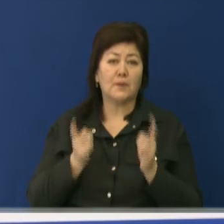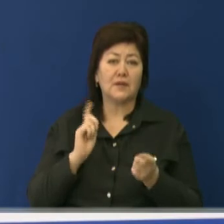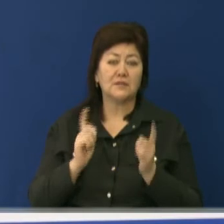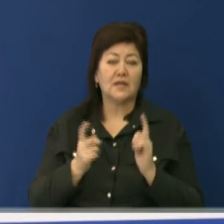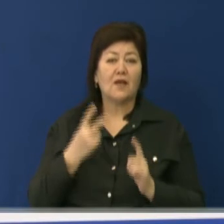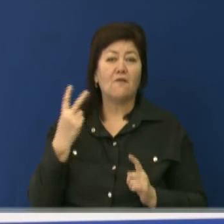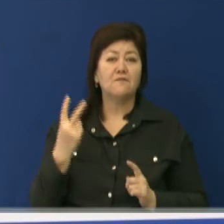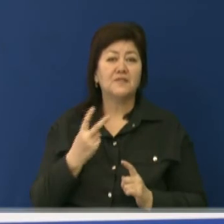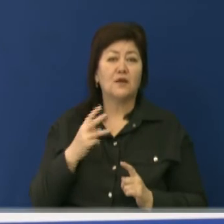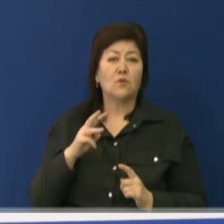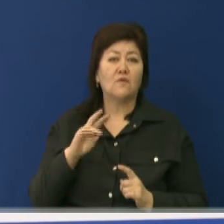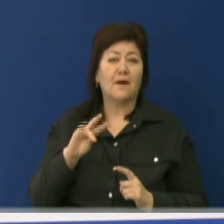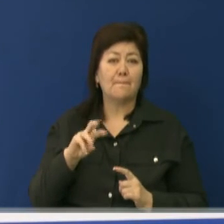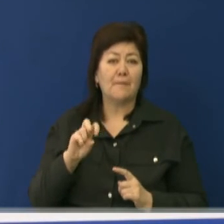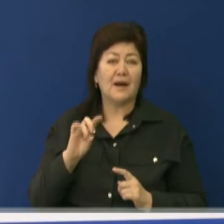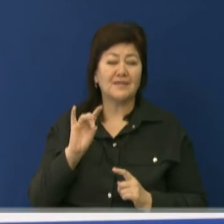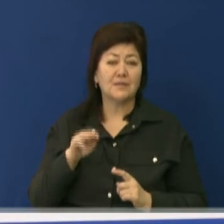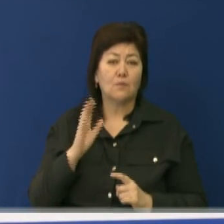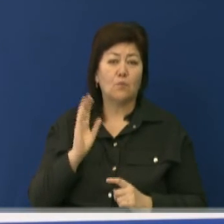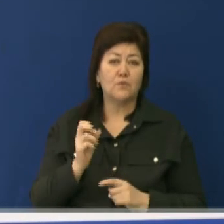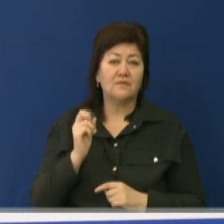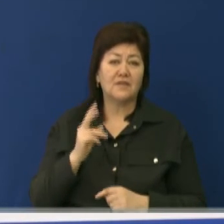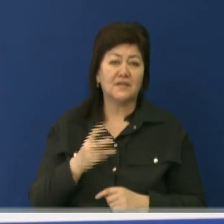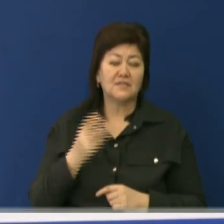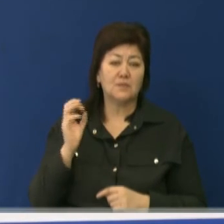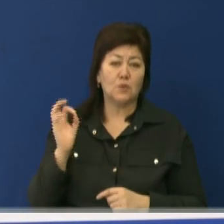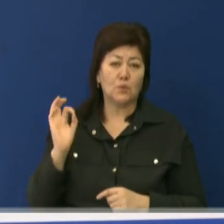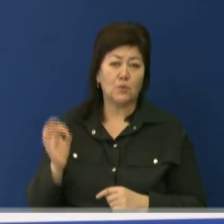2 наурыз күні сағат 10:00-де өтеді. Күн тәртібінде Семей қаласының